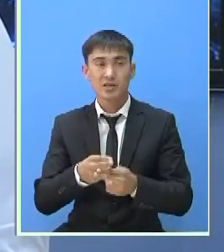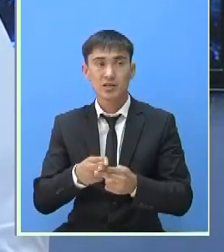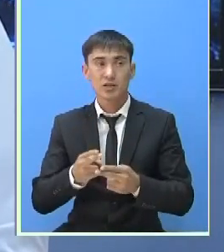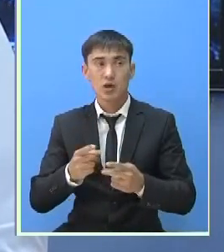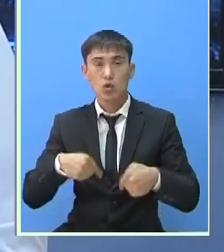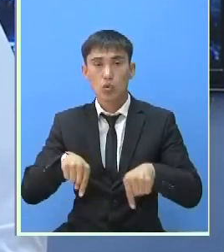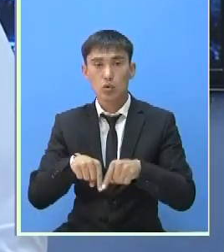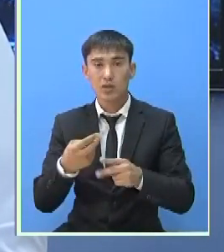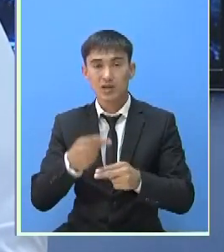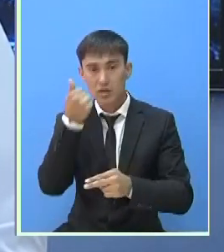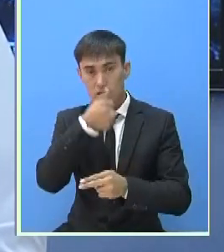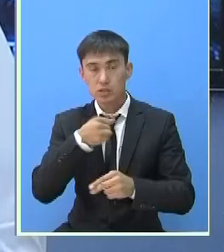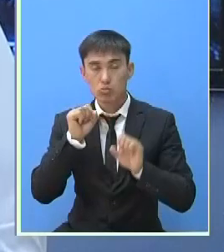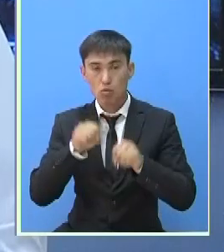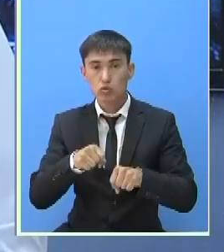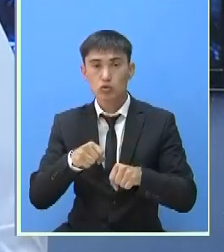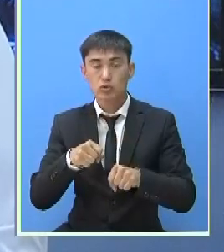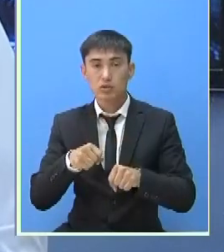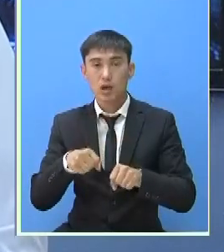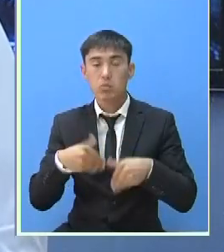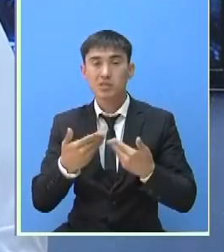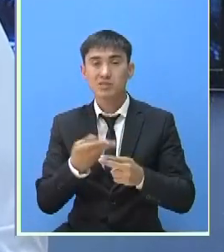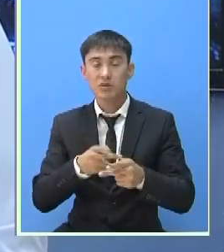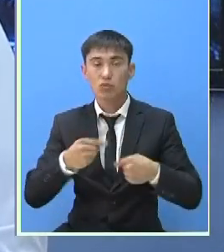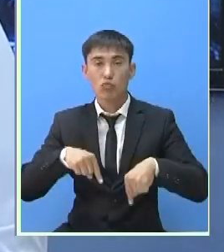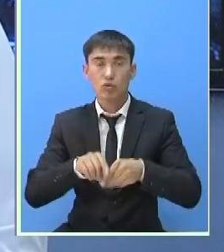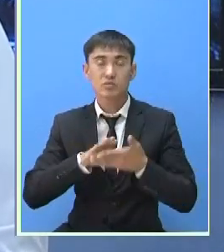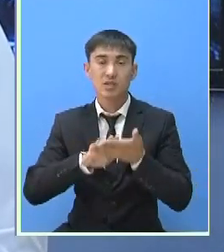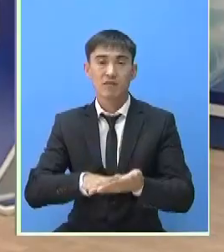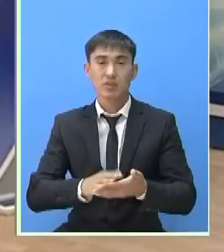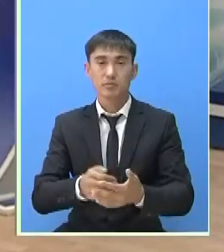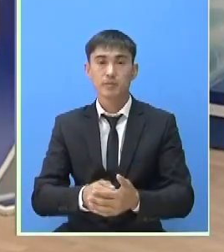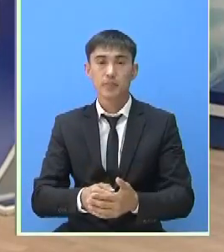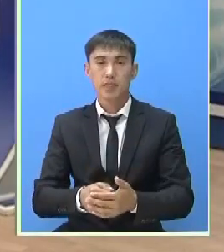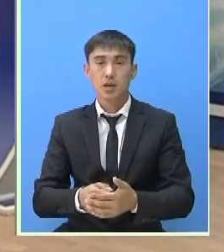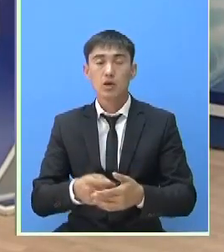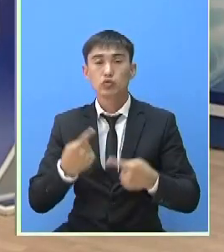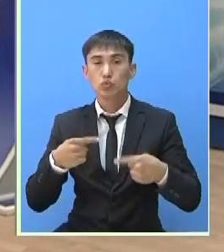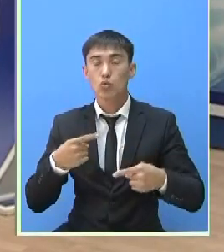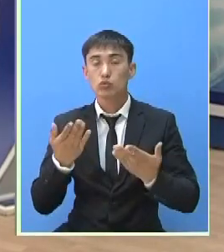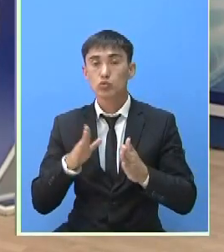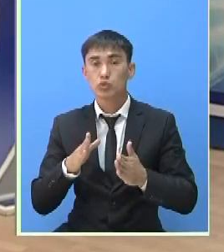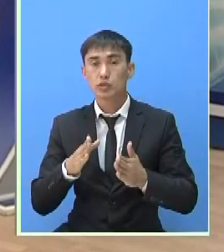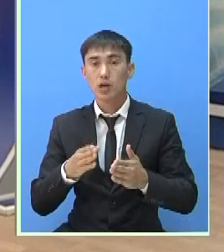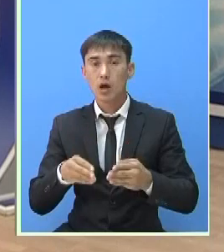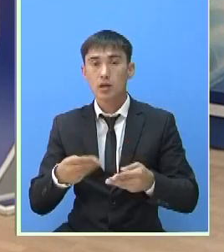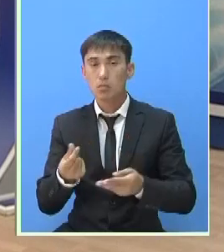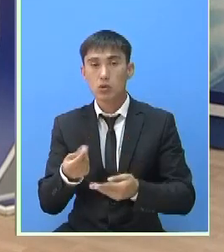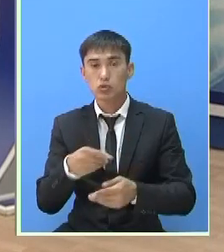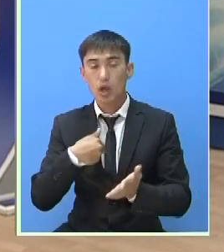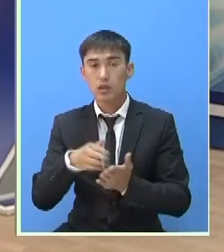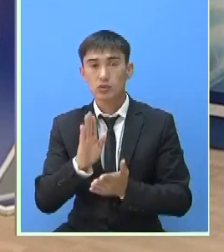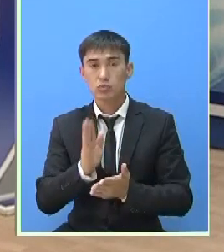круг этих лиц только может обратиться в данный орган с указанным заявлением. В обратном случае они получат